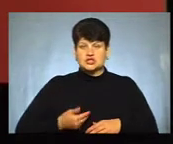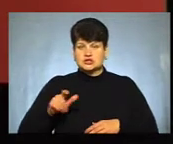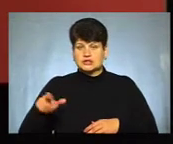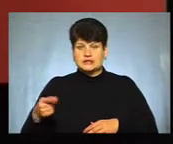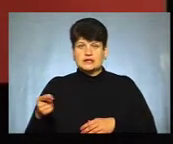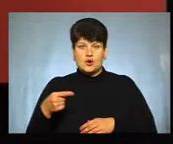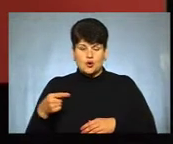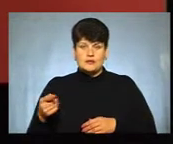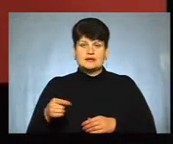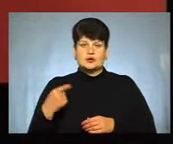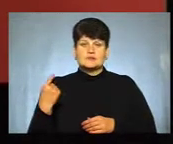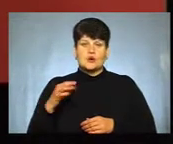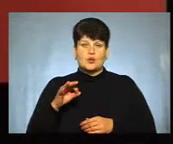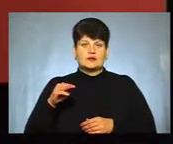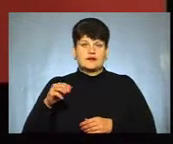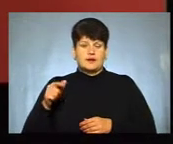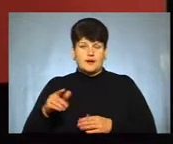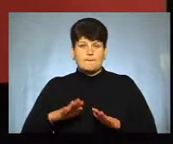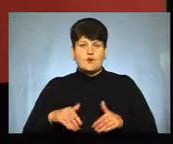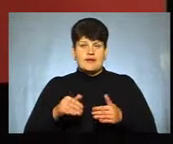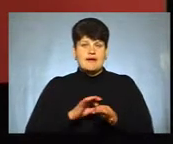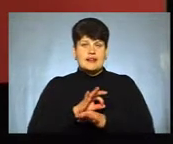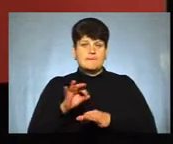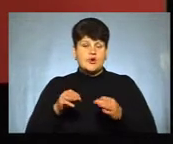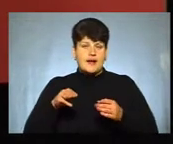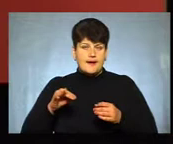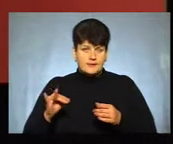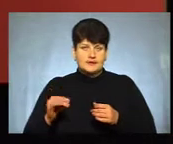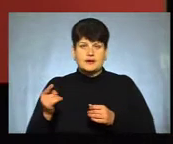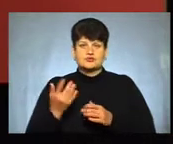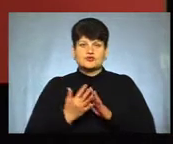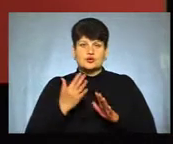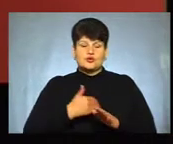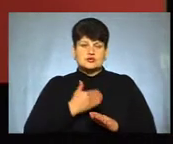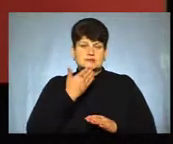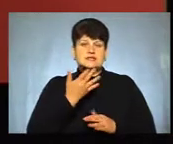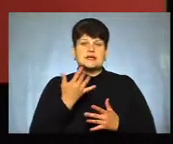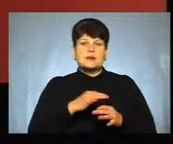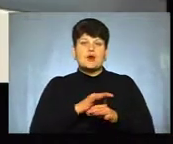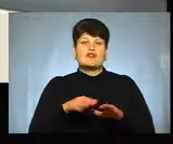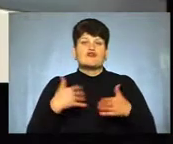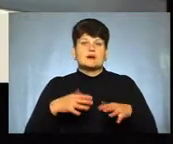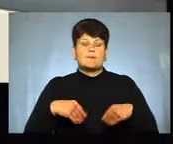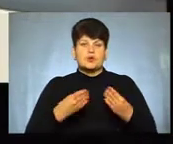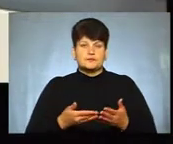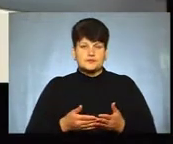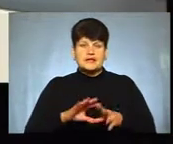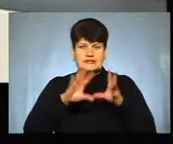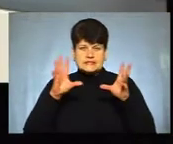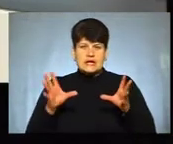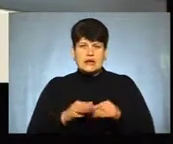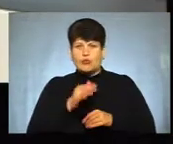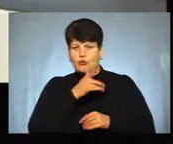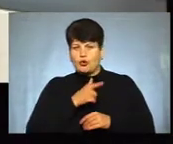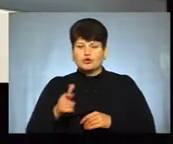Тернополя, також Тернопільської ОТГ подавали проєкти. Насамперед хочу запитати, скільки проєктів подано? Загалом впродовж вересня